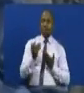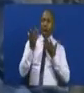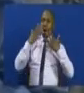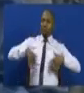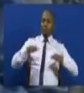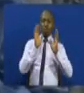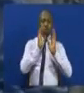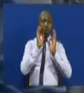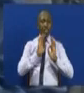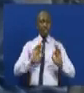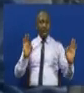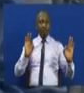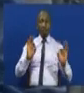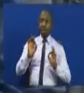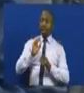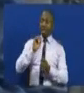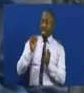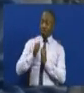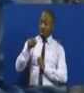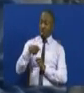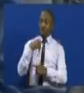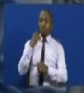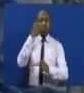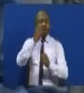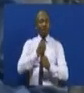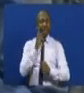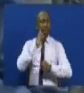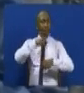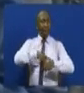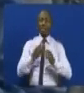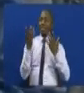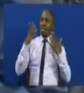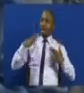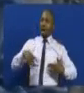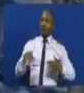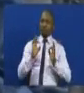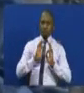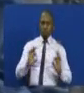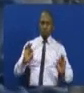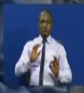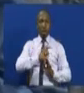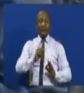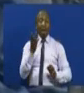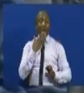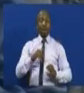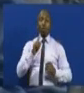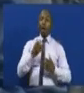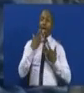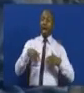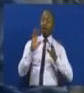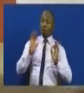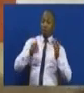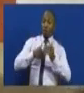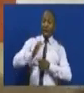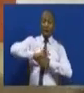unachokiweza kukifanya mara kwa mara, ni afya. Kwa hiyo tunashauri Kama unataka kuwa na afya nzuri hata baada ya COVID